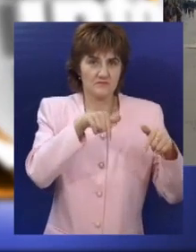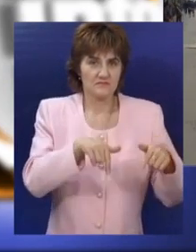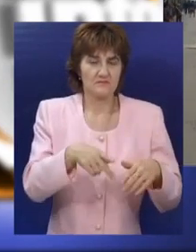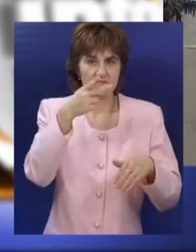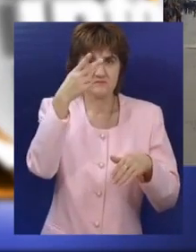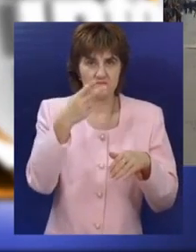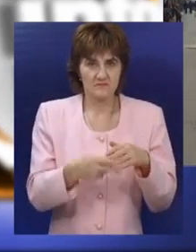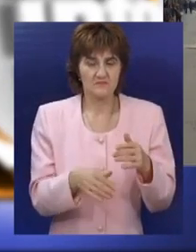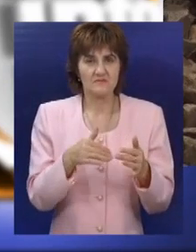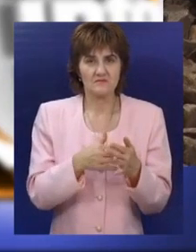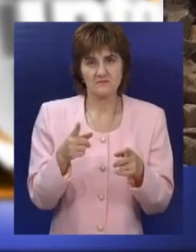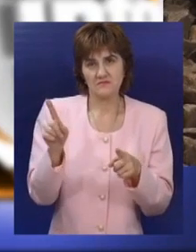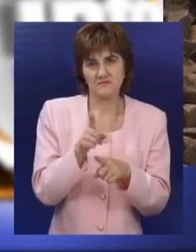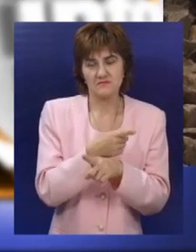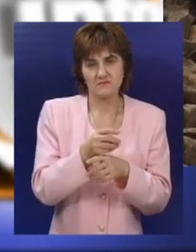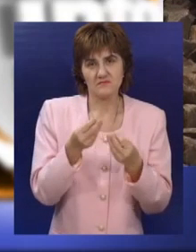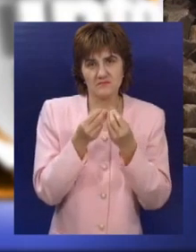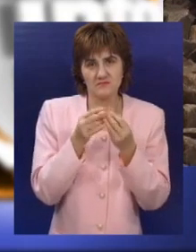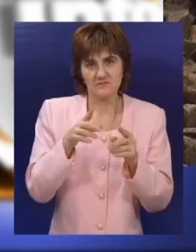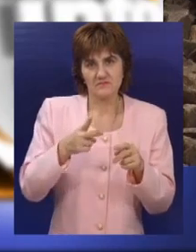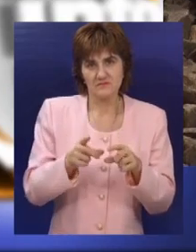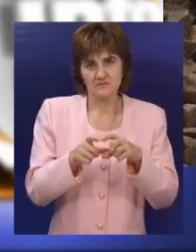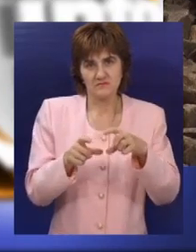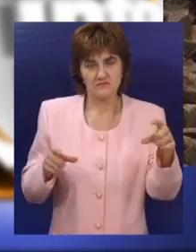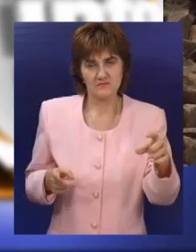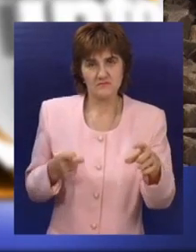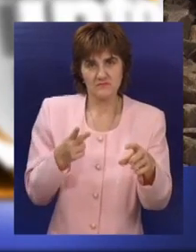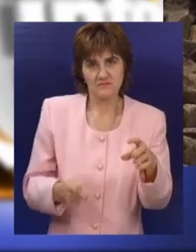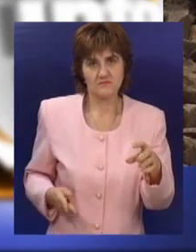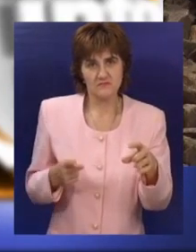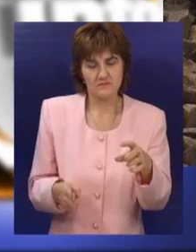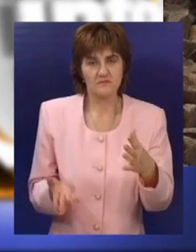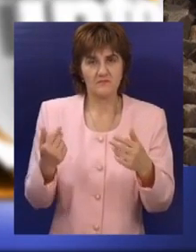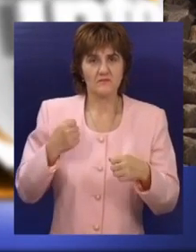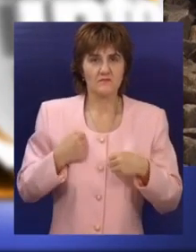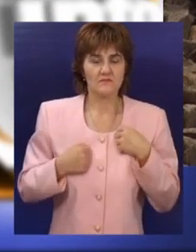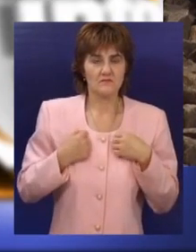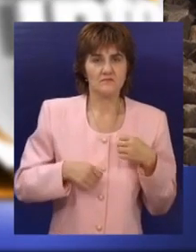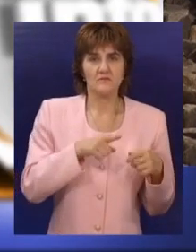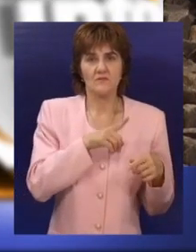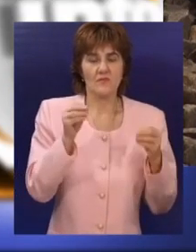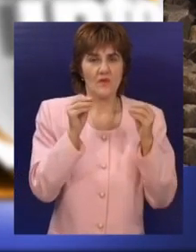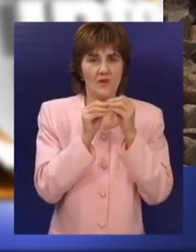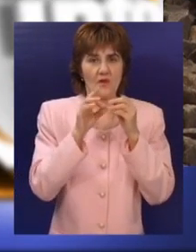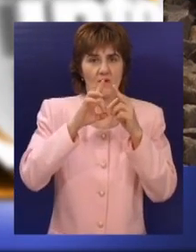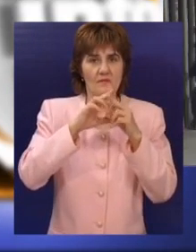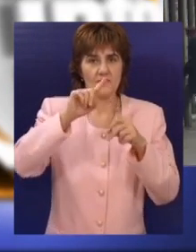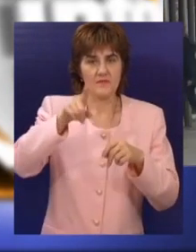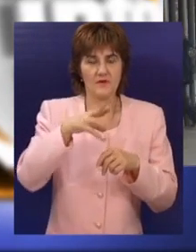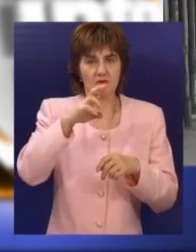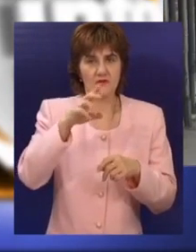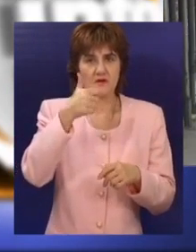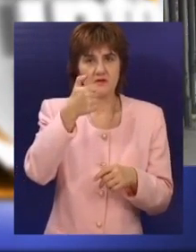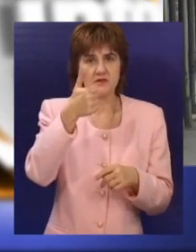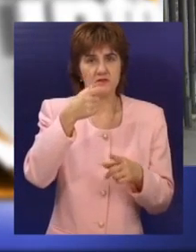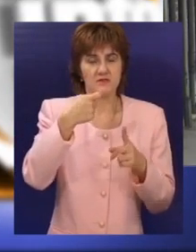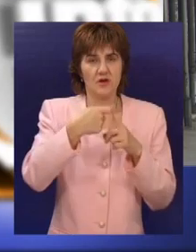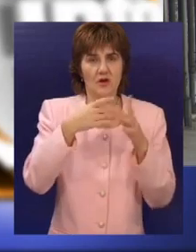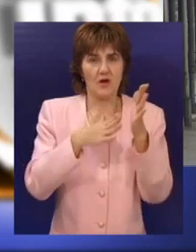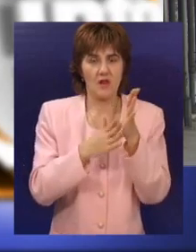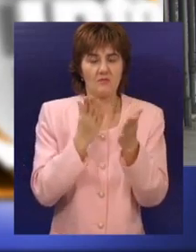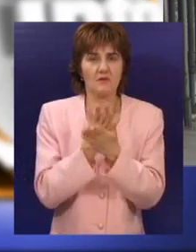Vojvodine. Projekat predviđa revitalizaciju ove pruge kao i izgradnju nove od Subotice do Baje, ukupno 100